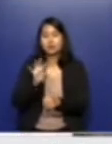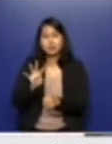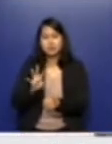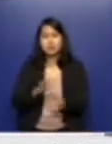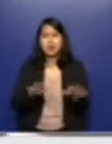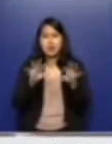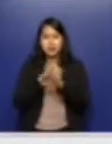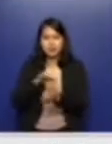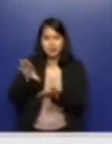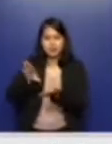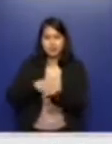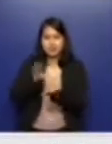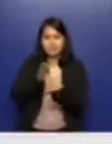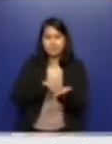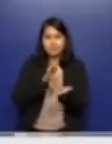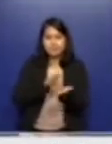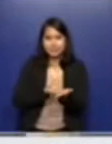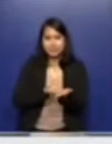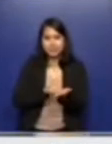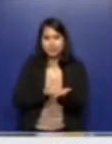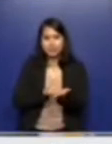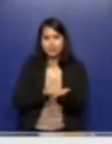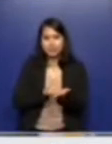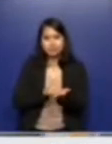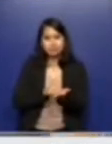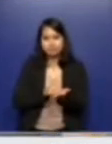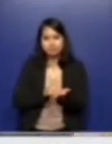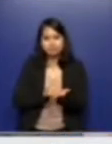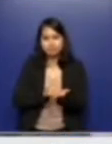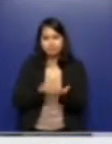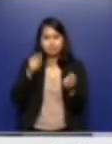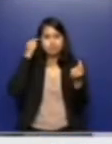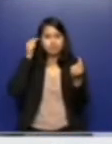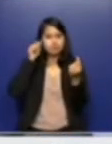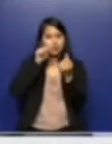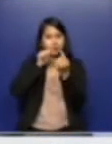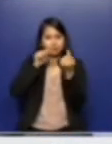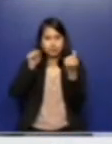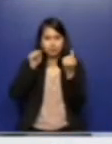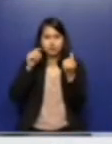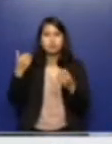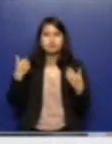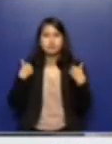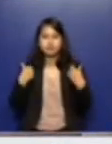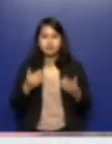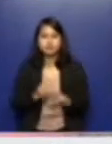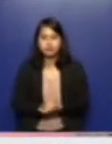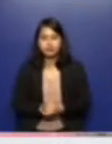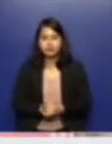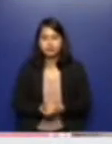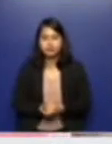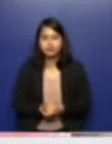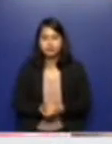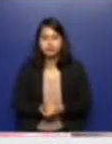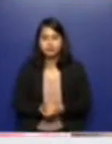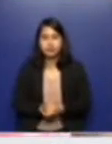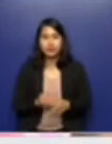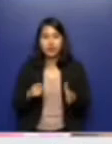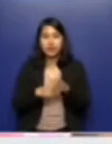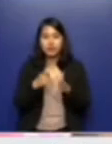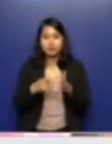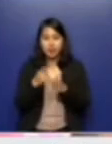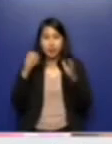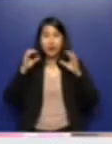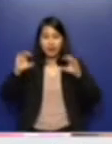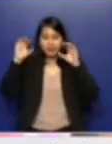เก็บเนี่ยมันน่าจะจัดเก็บไม่ได้ตามที่รัฐบาลประมาณการไว้นะครับเหตุที่รัฐบาลน่าจะจัดเก็บ